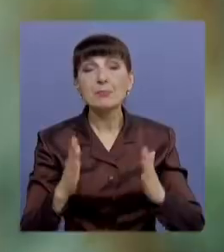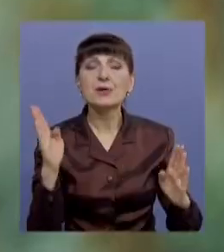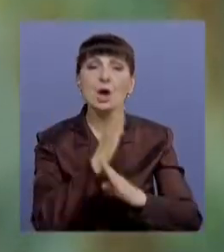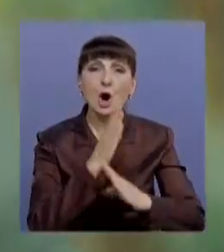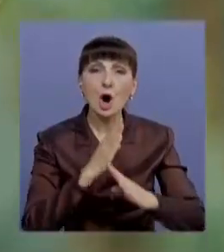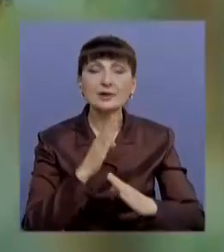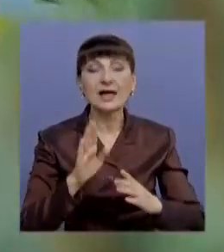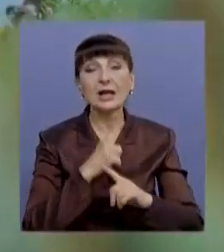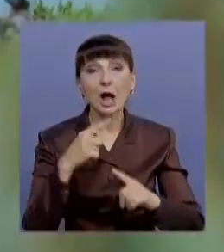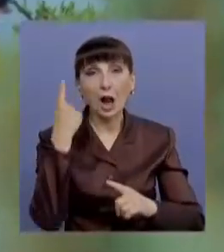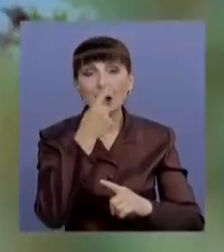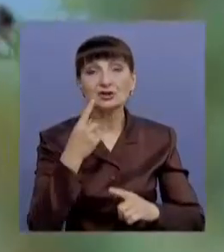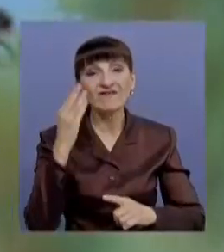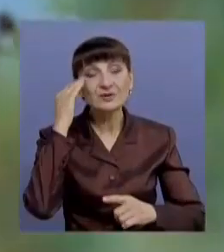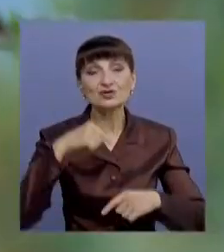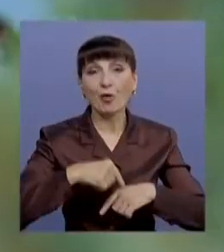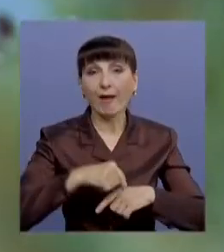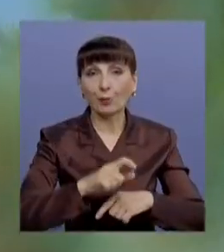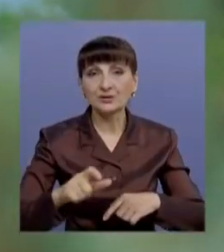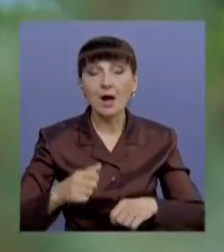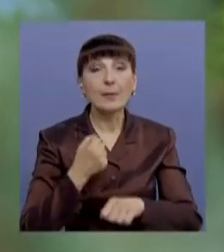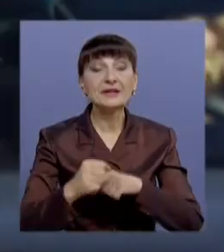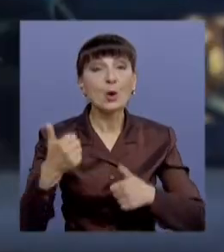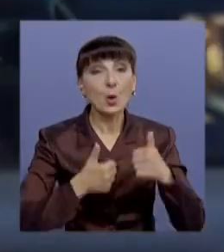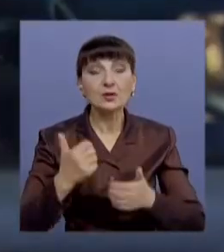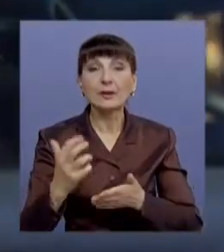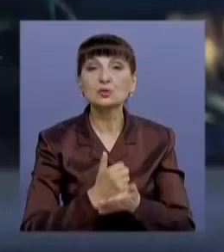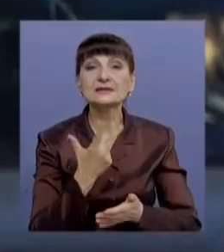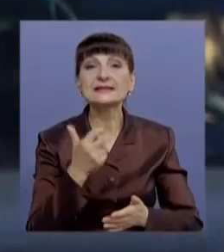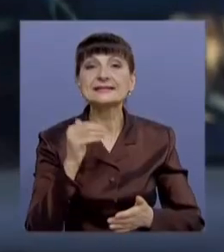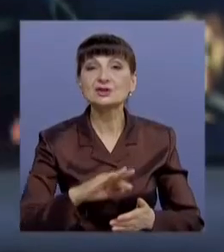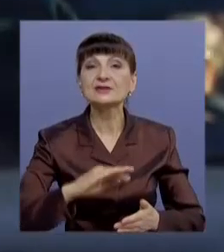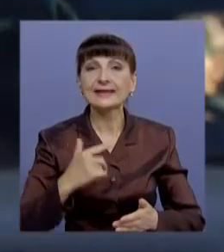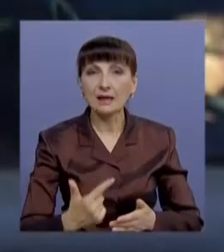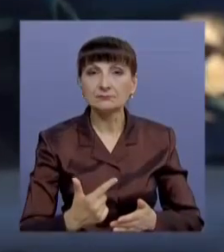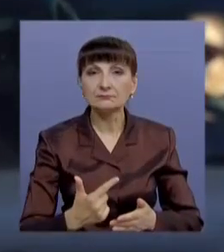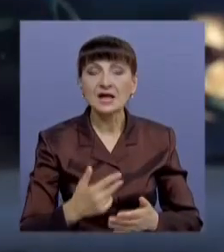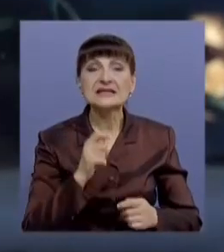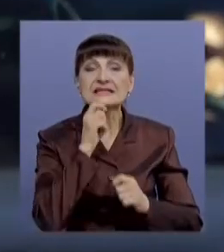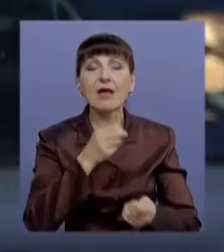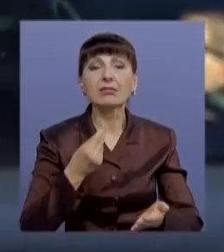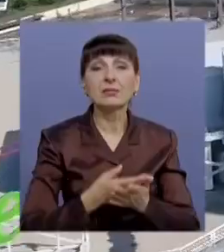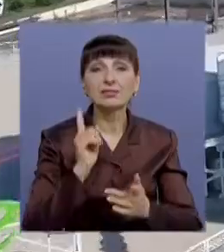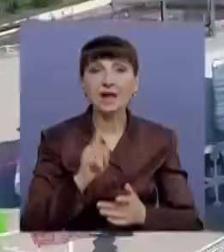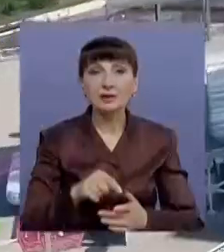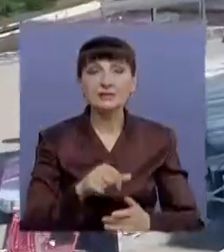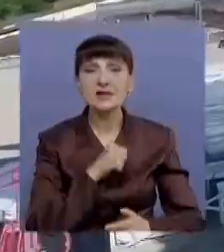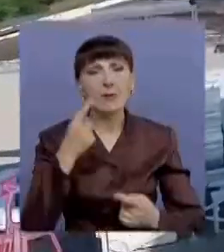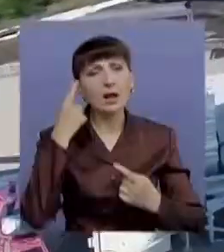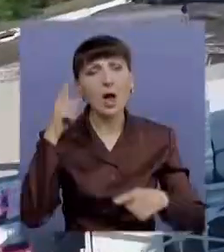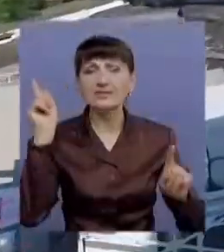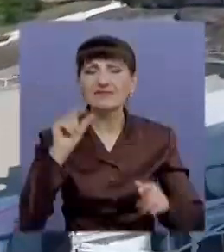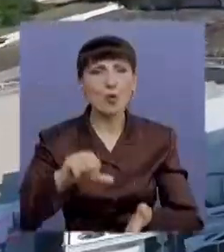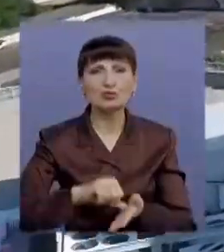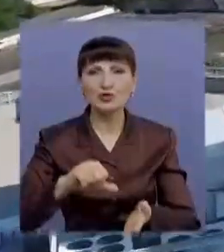красотах и личных впечатлениях автора. Победитель конкурса получит 300 тысяч тенге. Ценными призами наградят и самых креативных